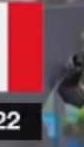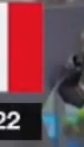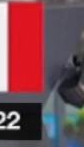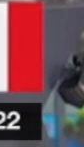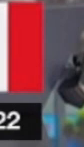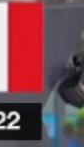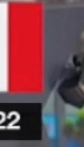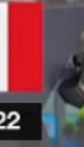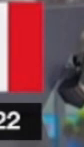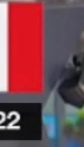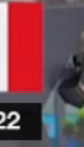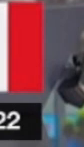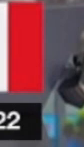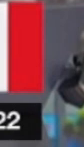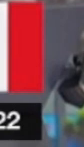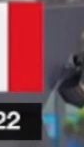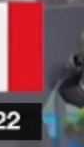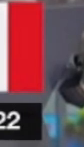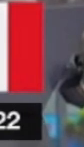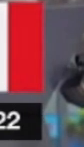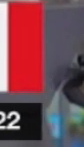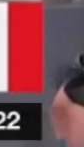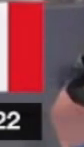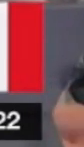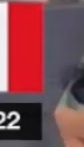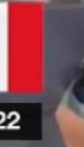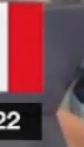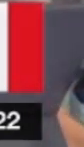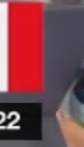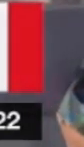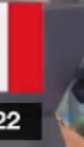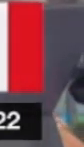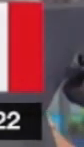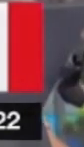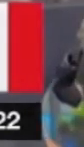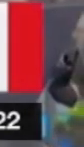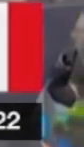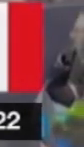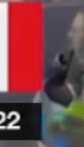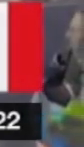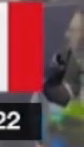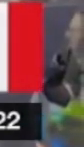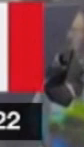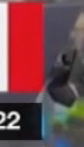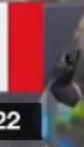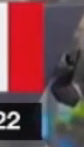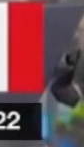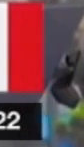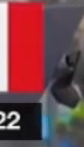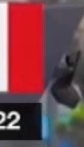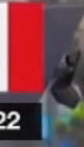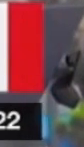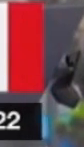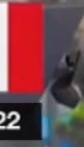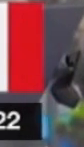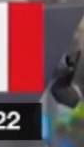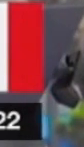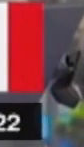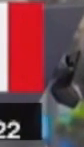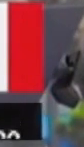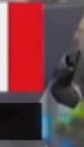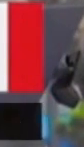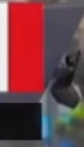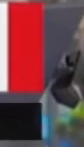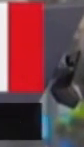de protecție, având în vedere nivelul mare de transmitere al acestei tulpini. În câteva minute la Newspas îl veți auzi pe